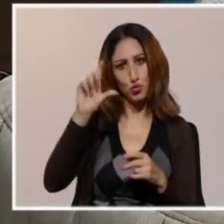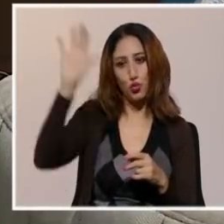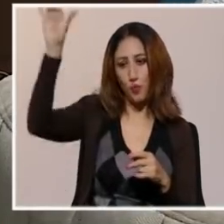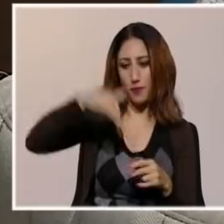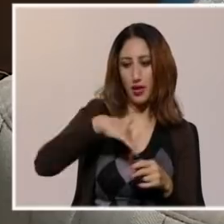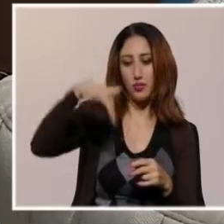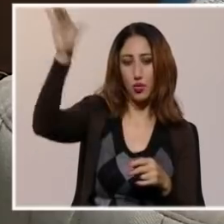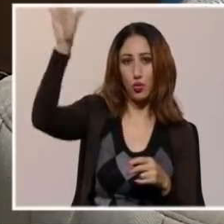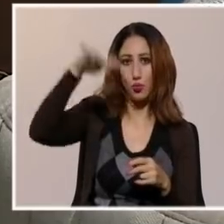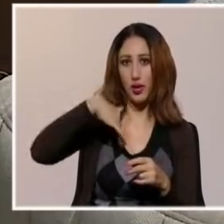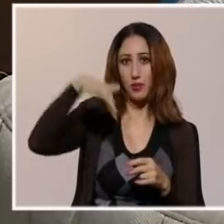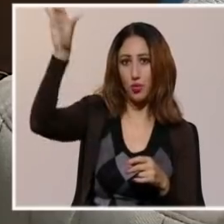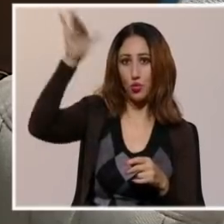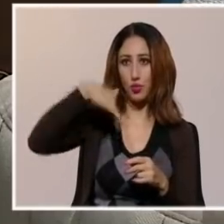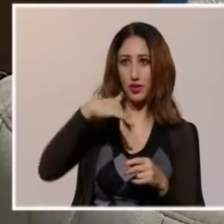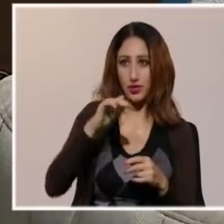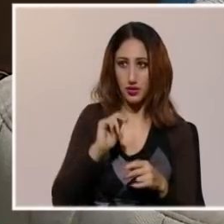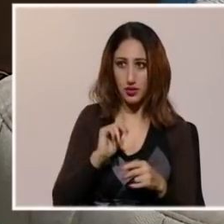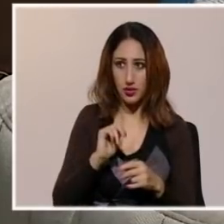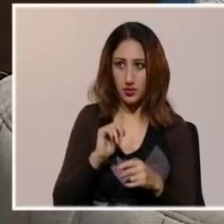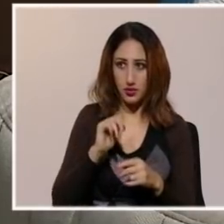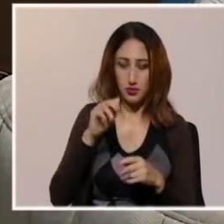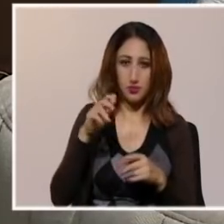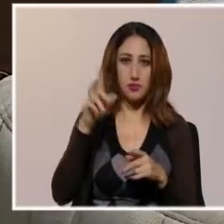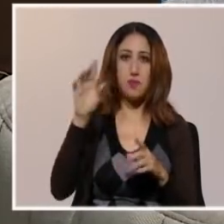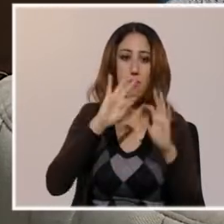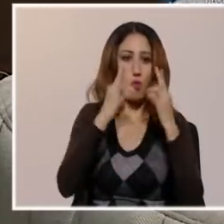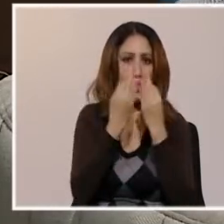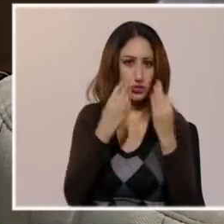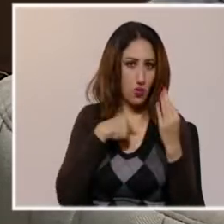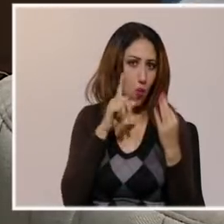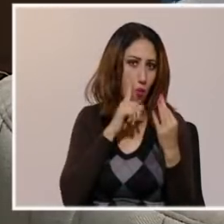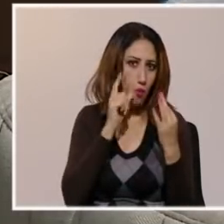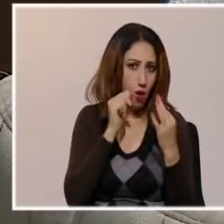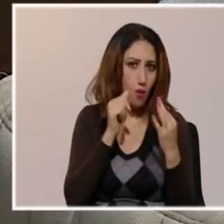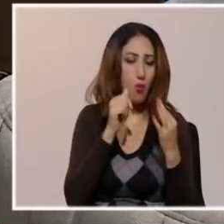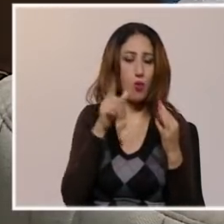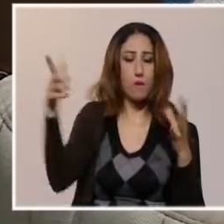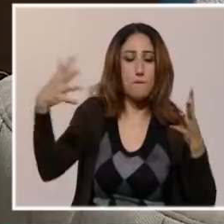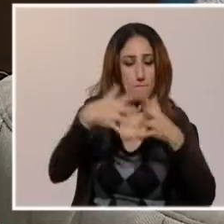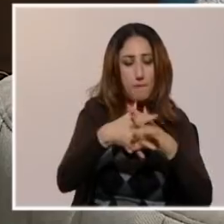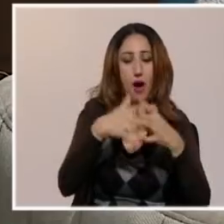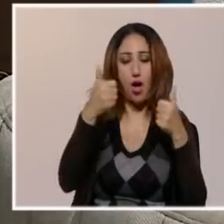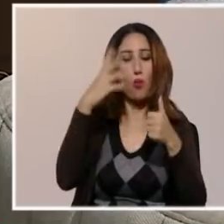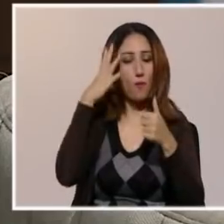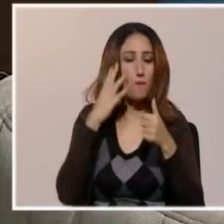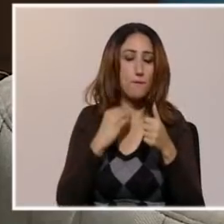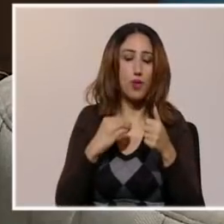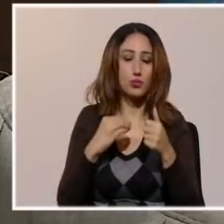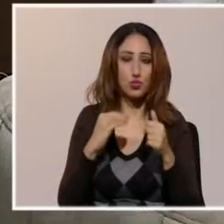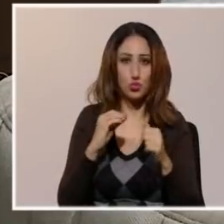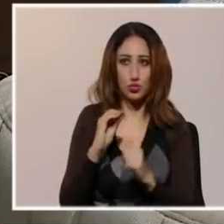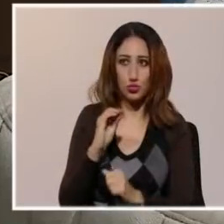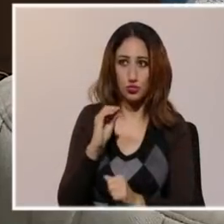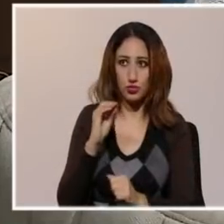تاني. فهي في مصر عايشه مع اهلي واخدت الاجواء بتاع، انا اصلا يعني هي عيشتها كلها مع اهلي.